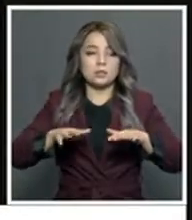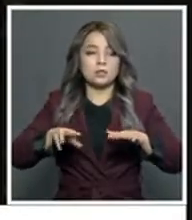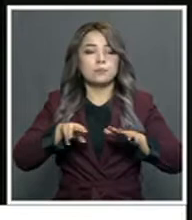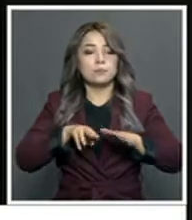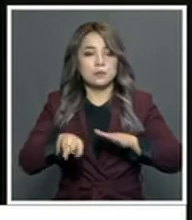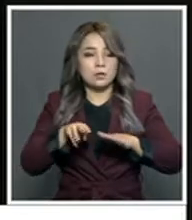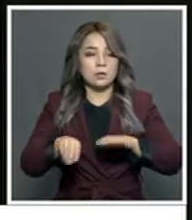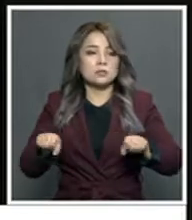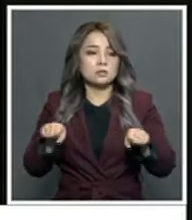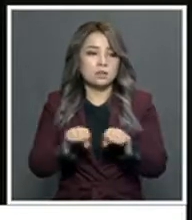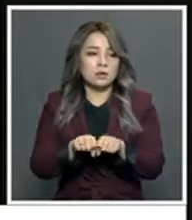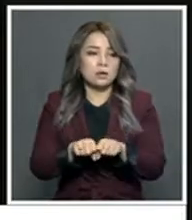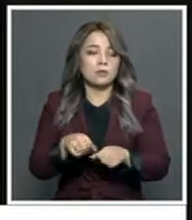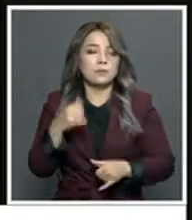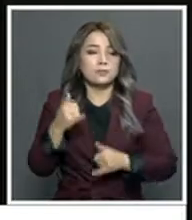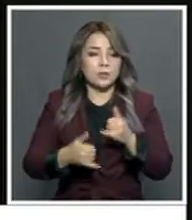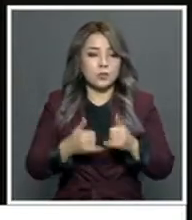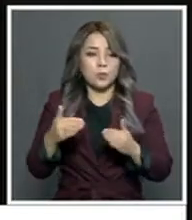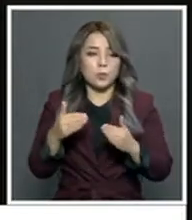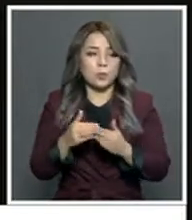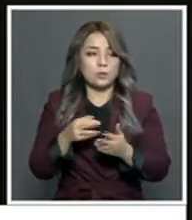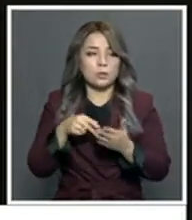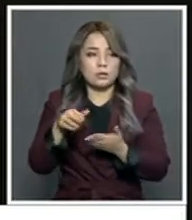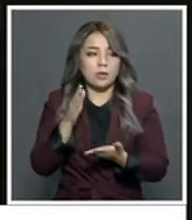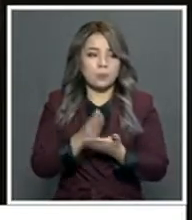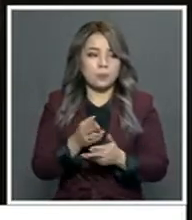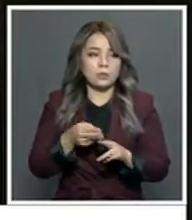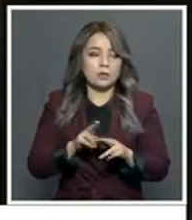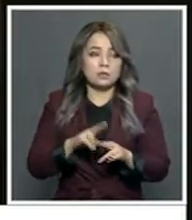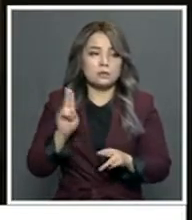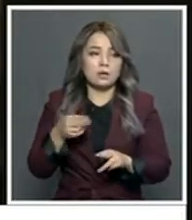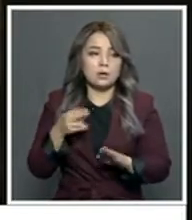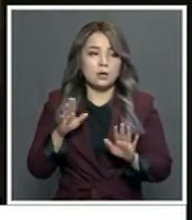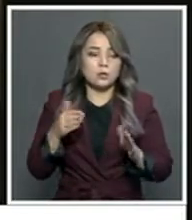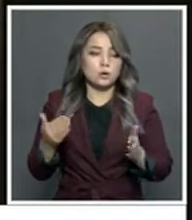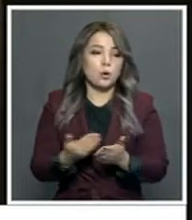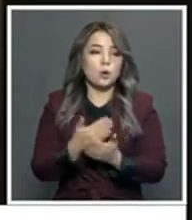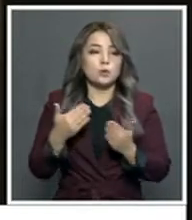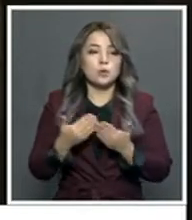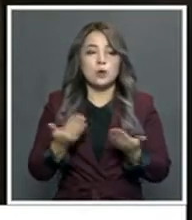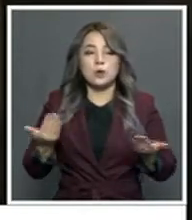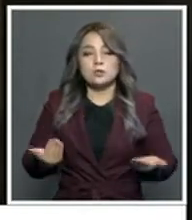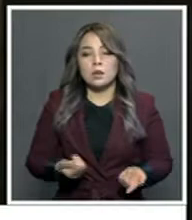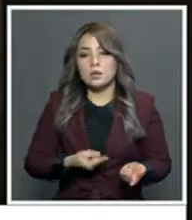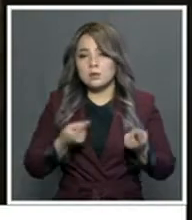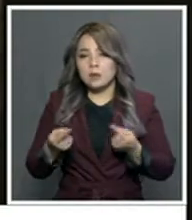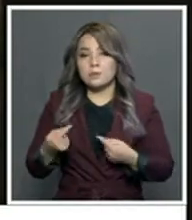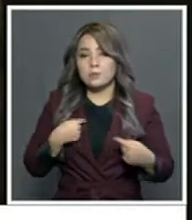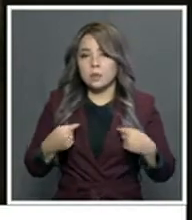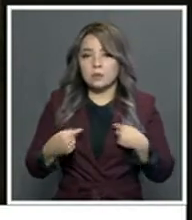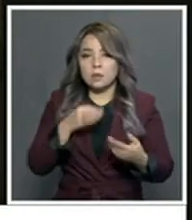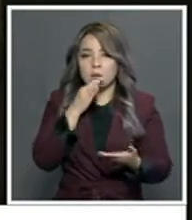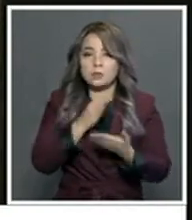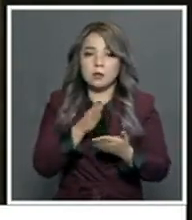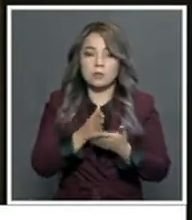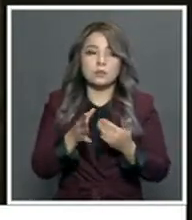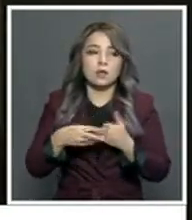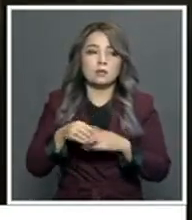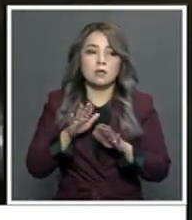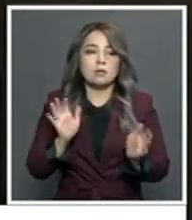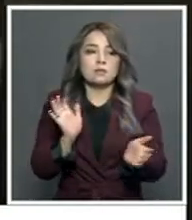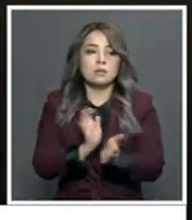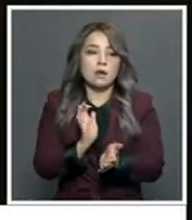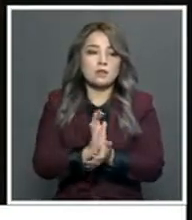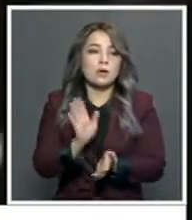сосын біз оны басып, үйге көреміз. Былтыр жел 90-да ғана жаңа үйге көрген тұрғындардың әбден берекесі қашқан, ауланы басқан лас